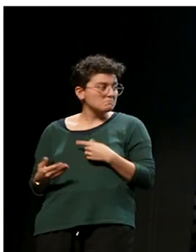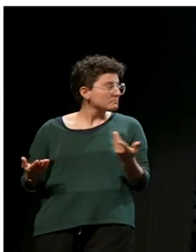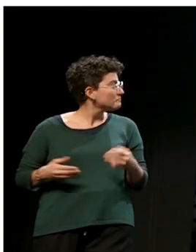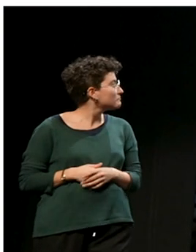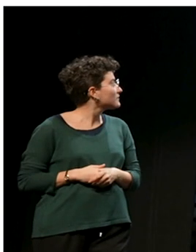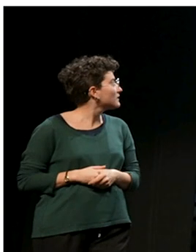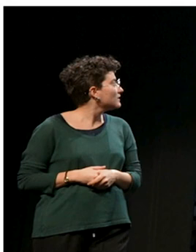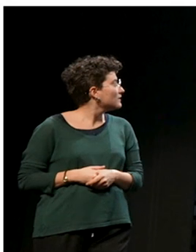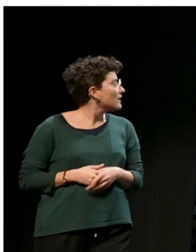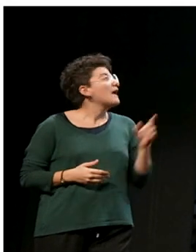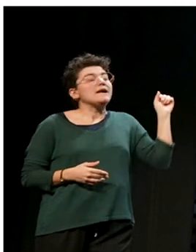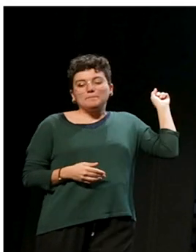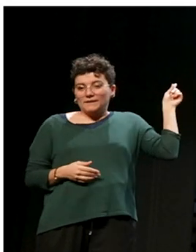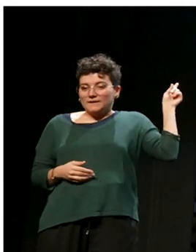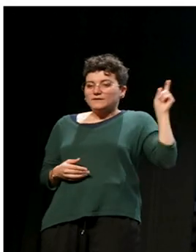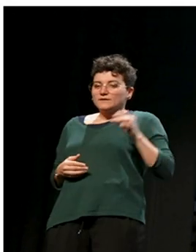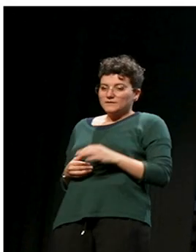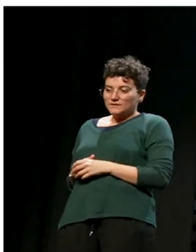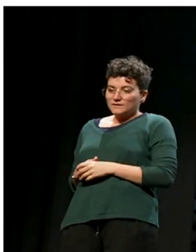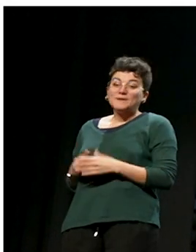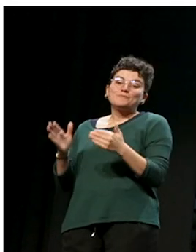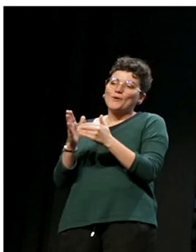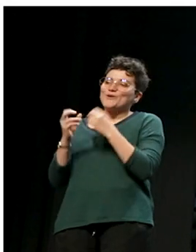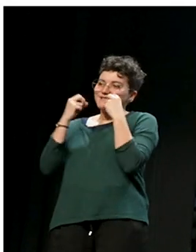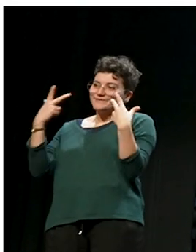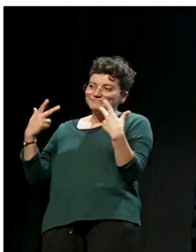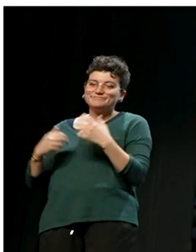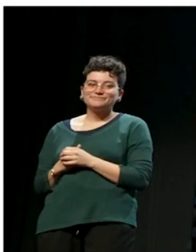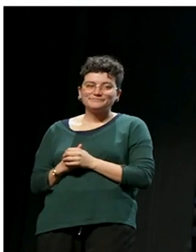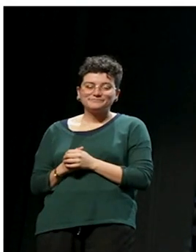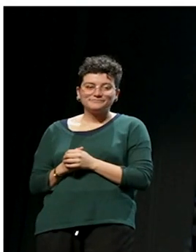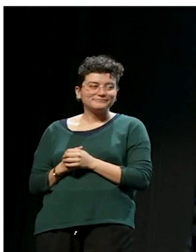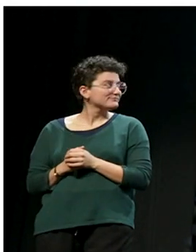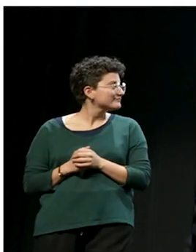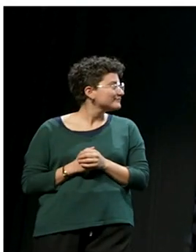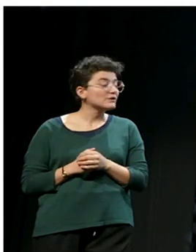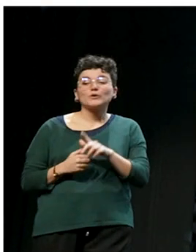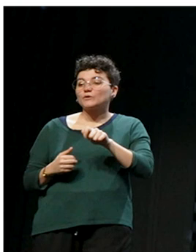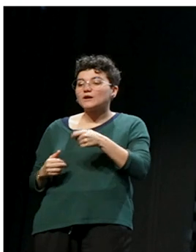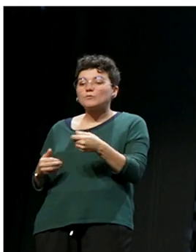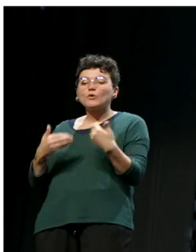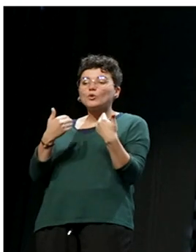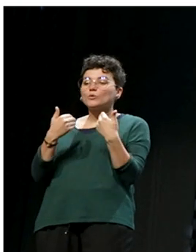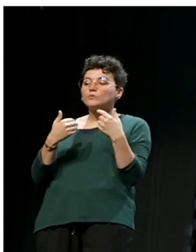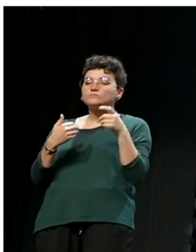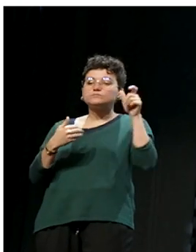Qu'est-ce que j'ai d'autre ? Ouais, alors ça, tu vois, encore des chats. Ouais. Je devais faire la couverture d'un roman et le